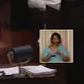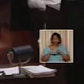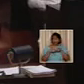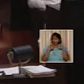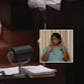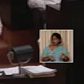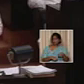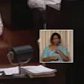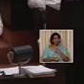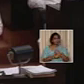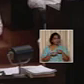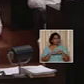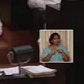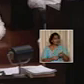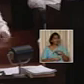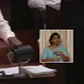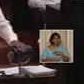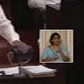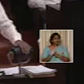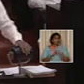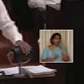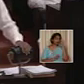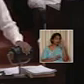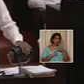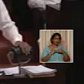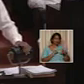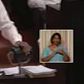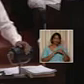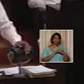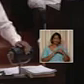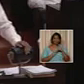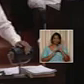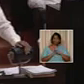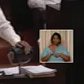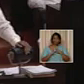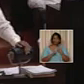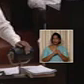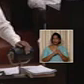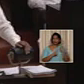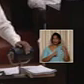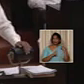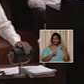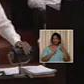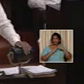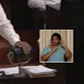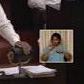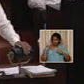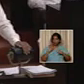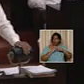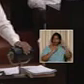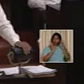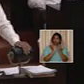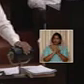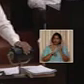දරලා රජයේ වියදමින් අවුරුදු 4ක කාලයක් ශ්‍රීමත් ජෝන් කොතලාවල ආරක්ෂක විශ්වවිද්‍යාලයේ උපාධිය